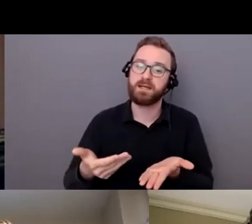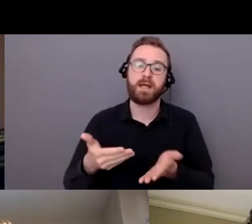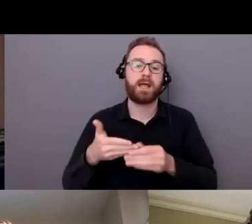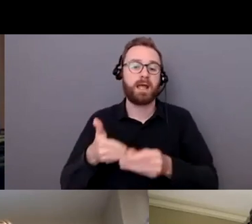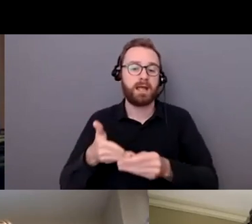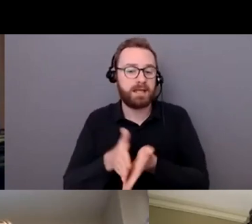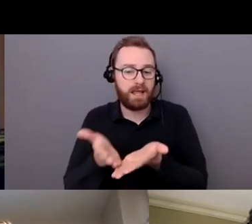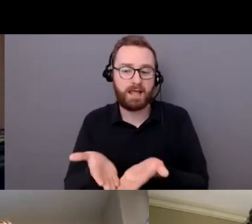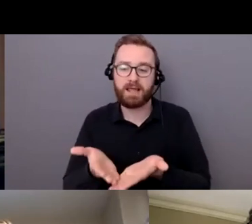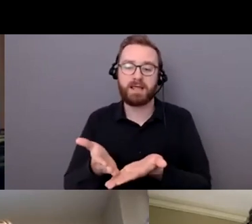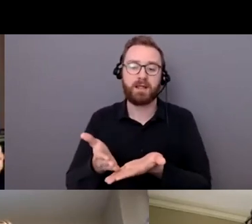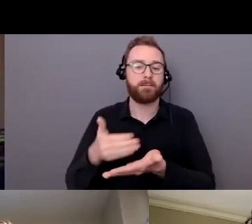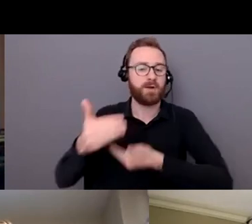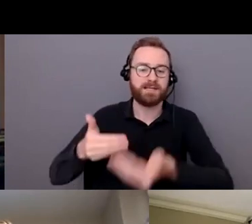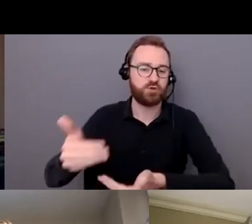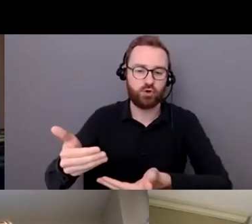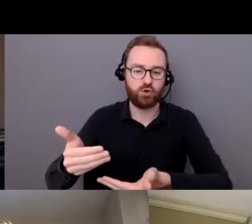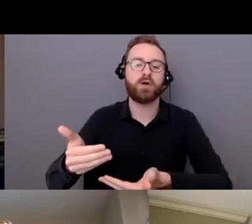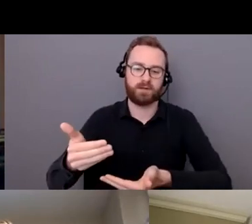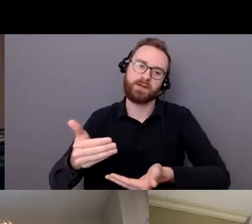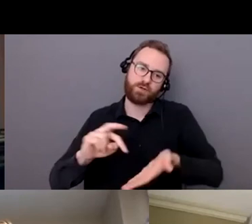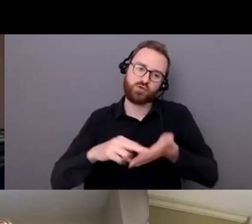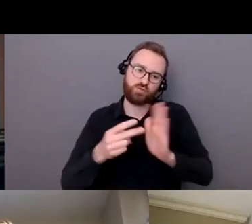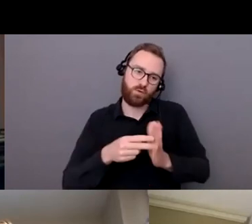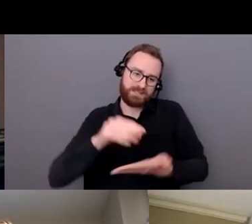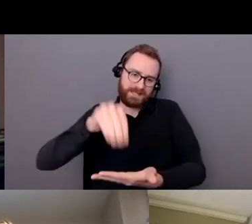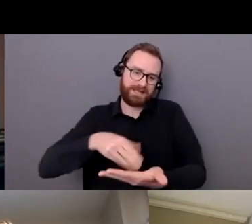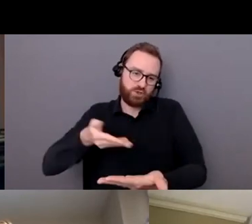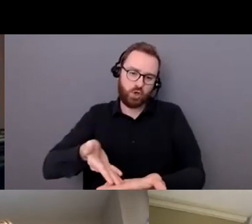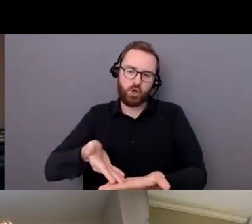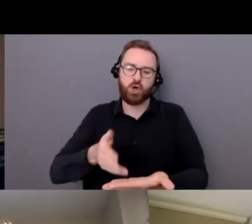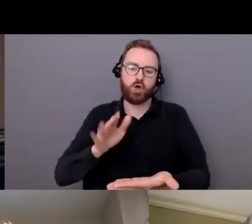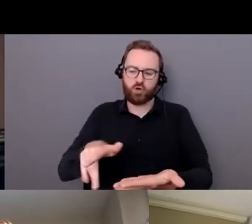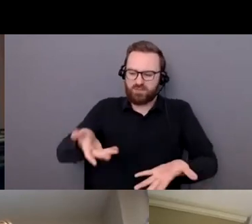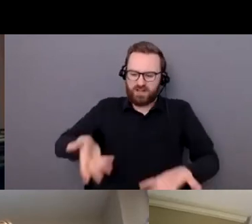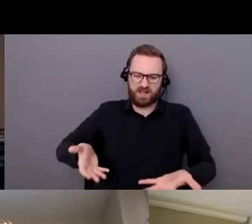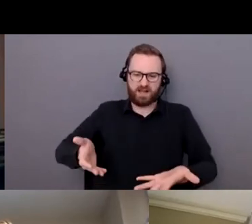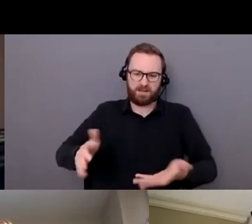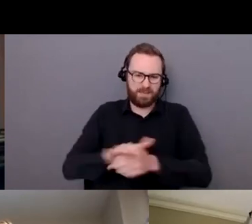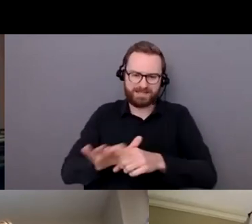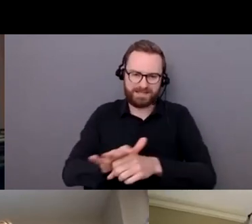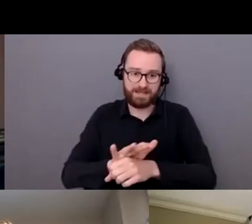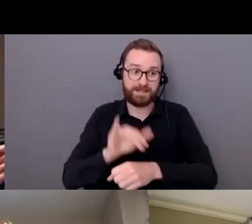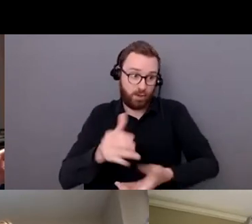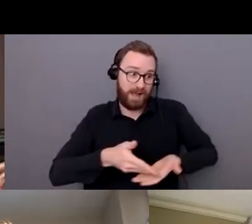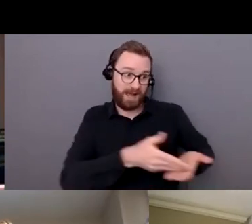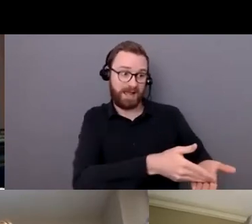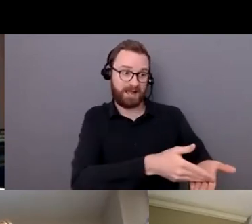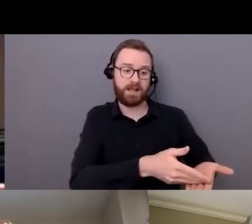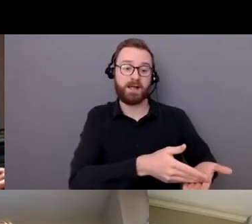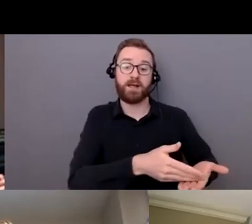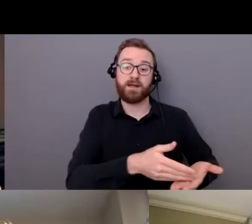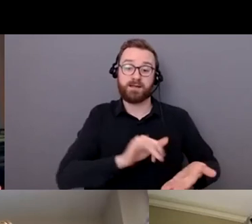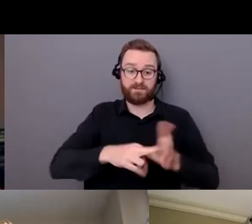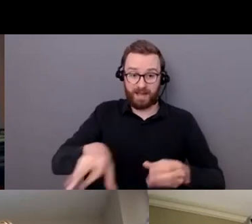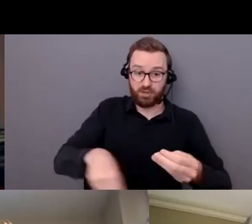l'index, dans la procédure, voici comment ça devrait être écrit plutôt que commencer en ce moment. Ça les aide eux, mais tout à coup, ah ben tiens,